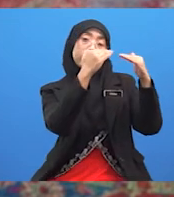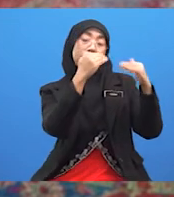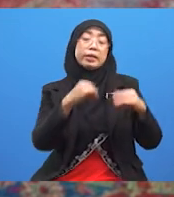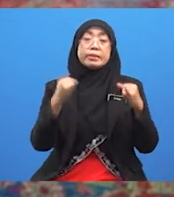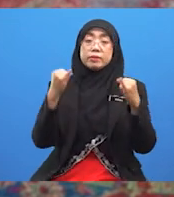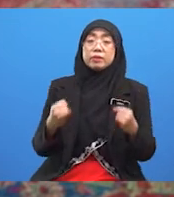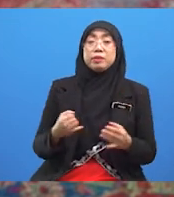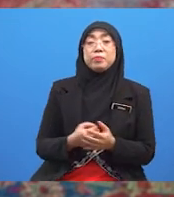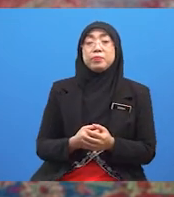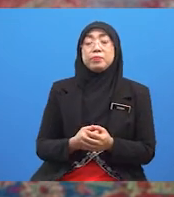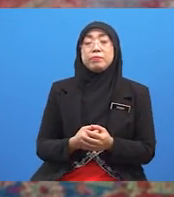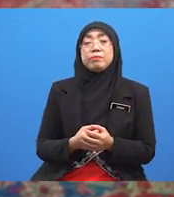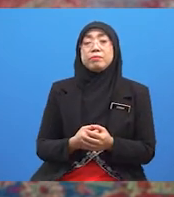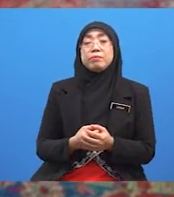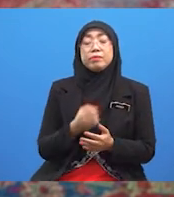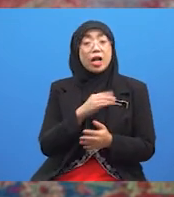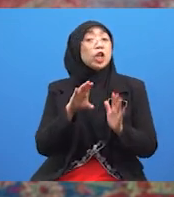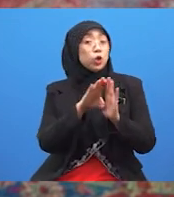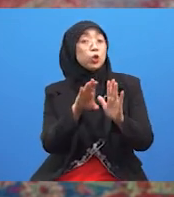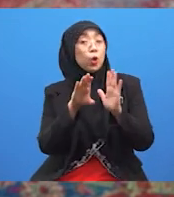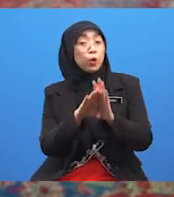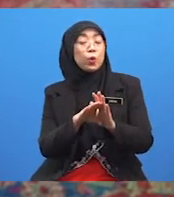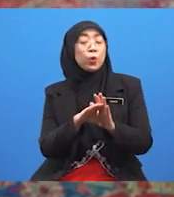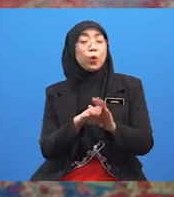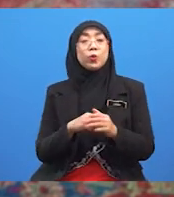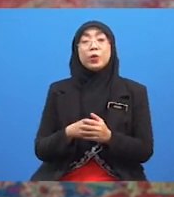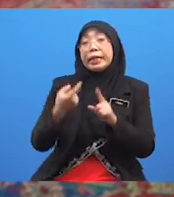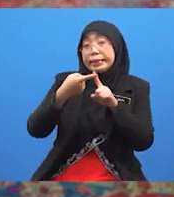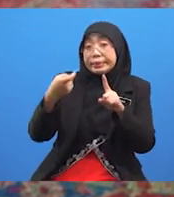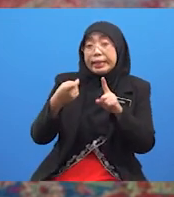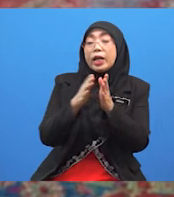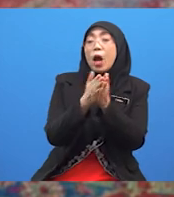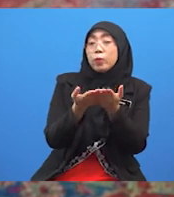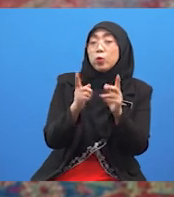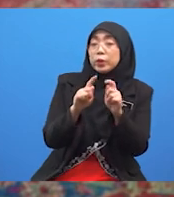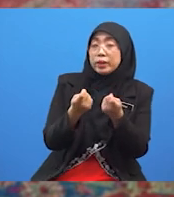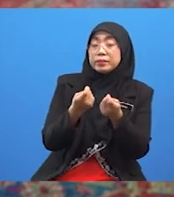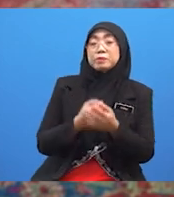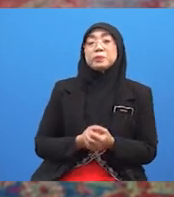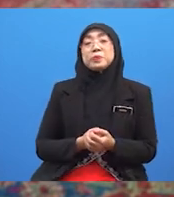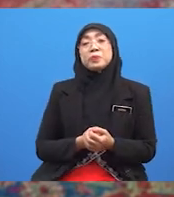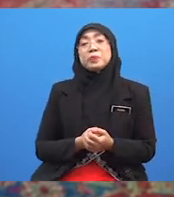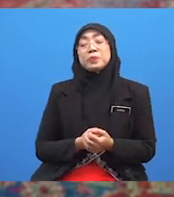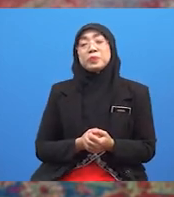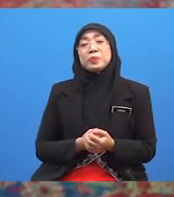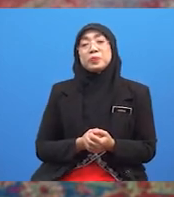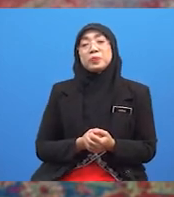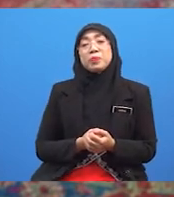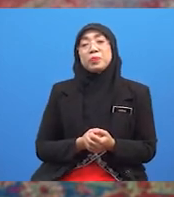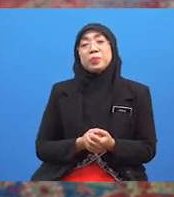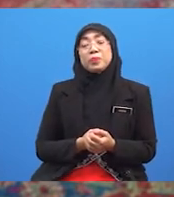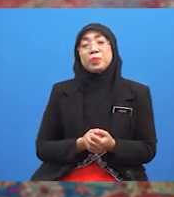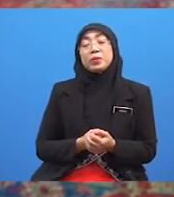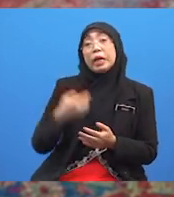dengan beberapa contoh yang dipetik daripada kedua-dua teks, iaitu Sulalatus Salatin